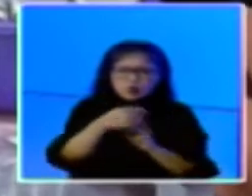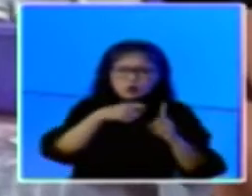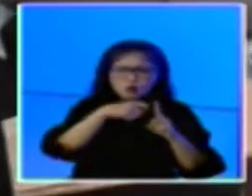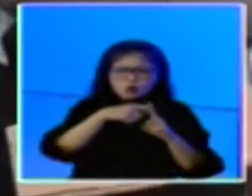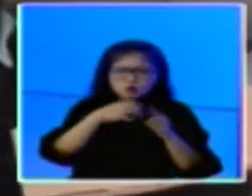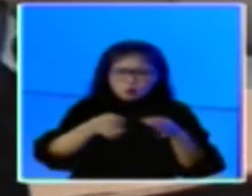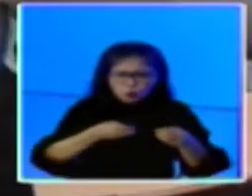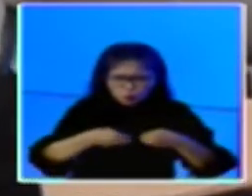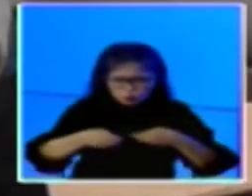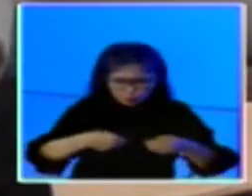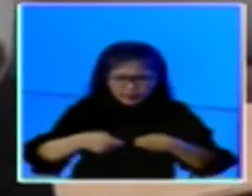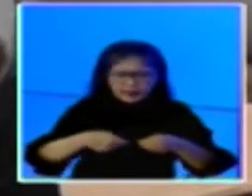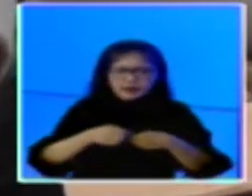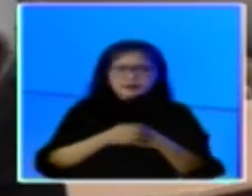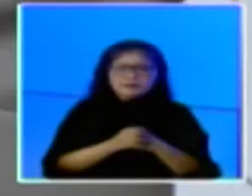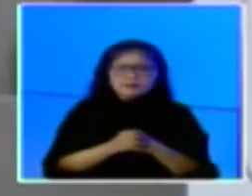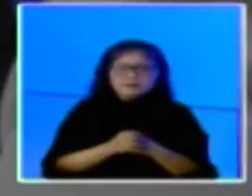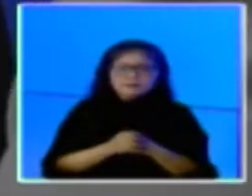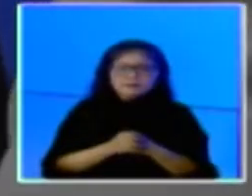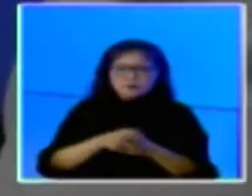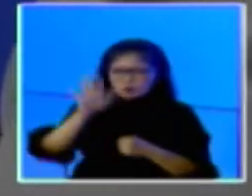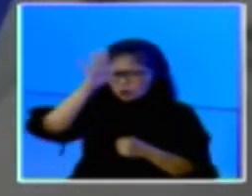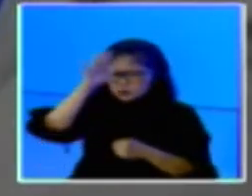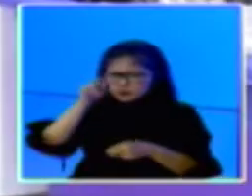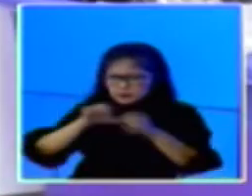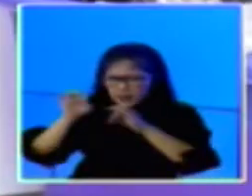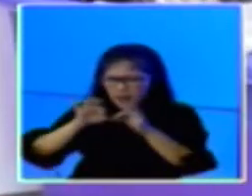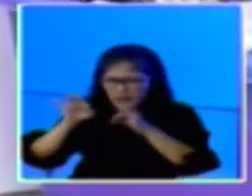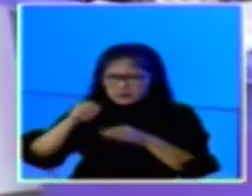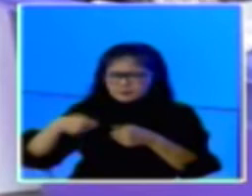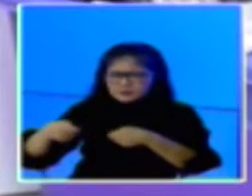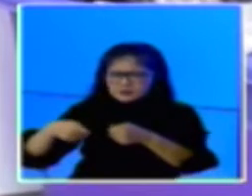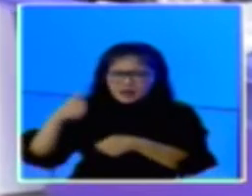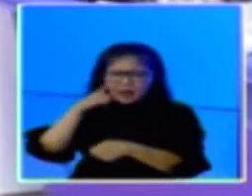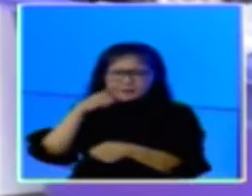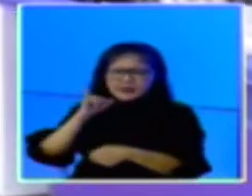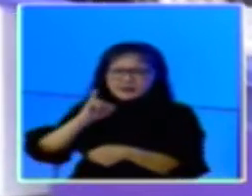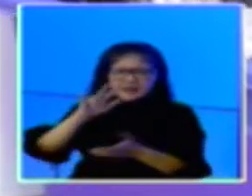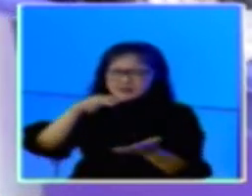dana bisnis handphone ilegal ini. Dari Tangerang, Banten, Sukron iNews melaporkan.